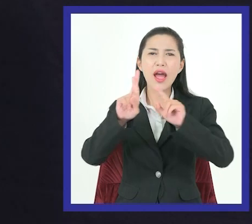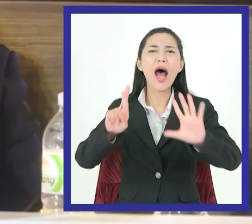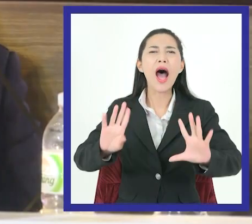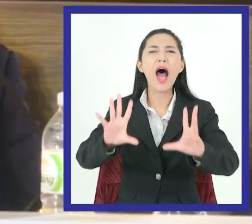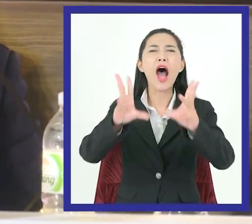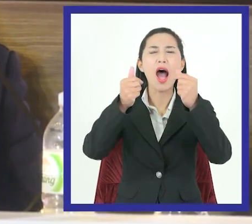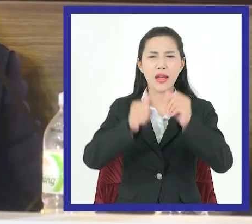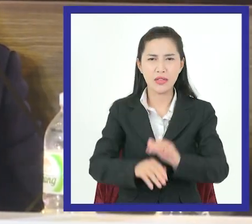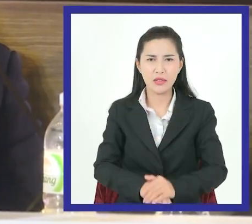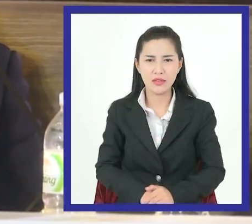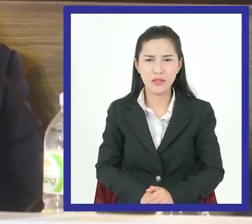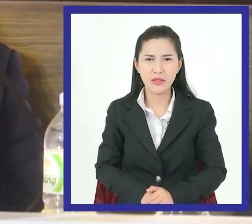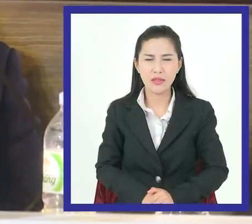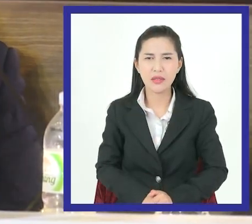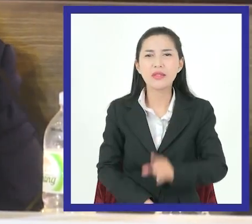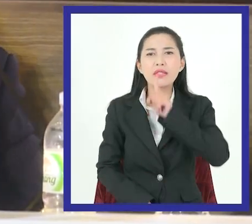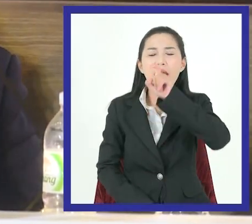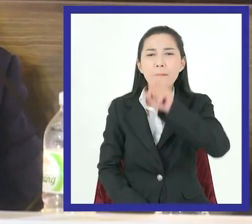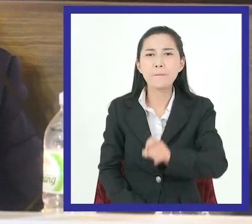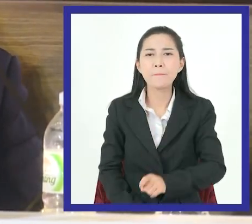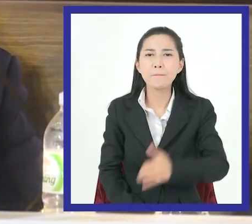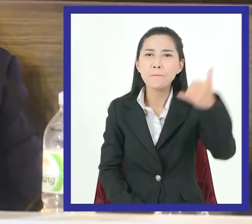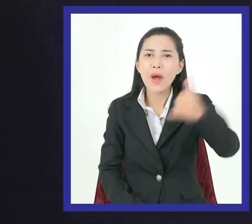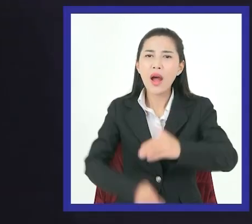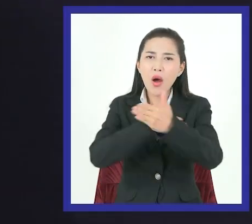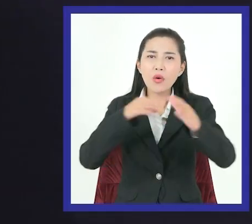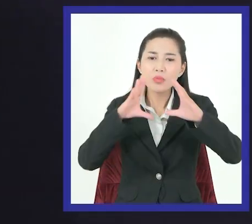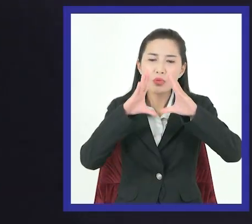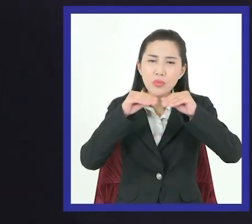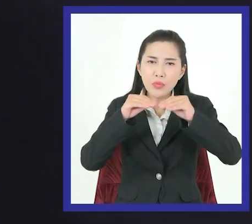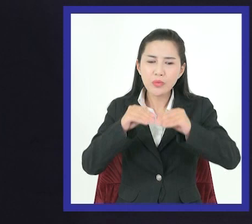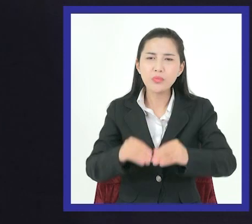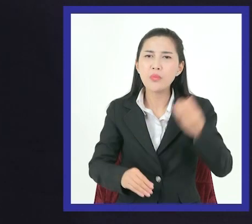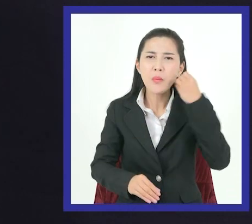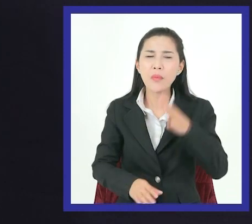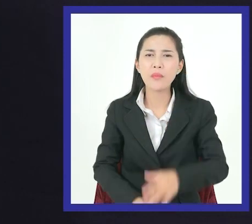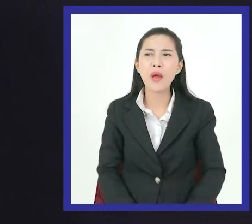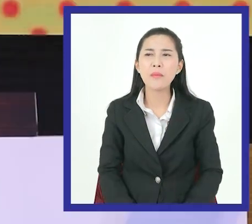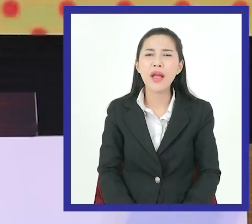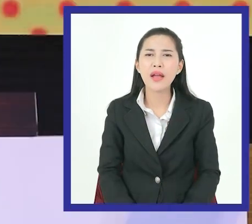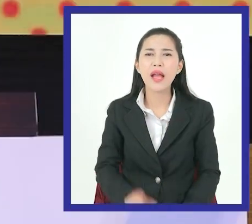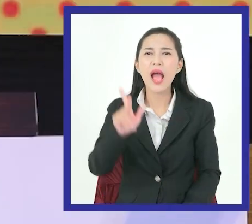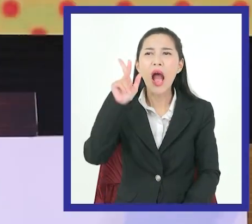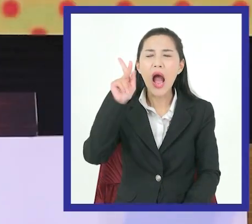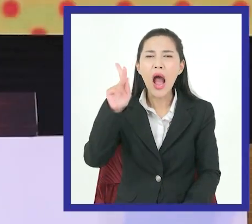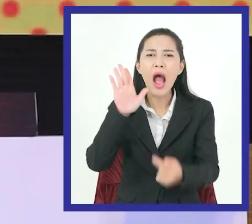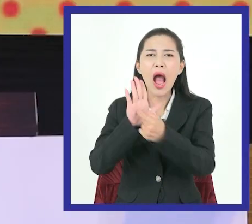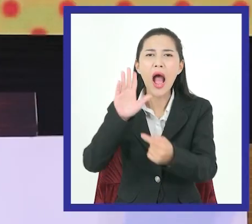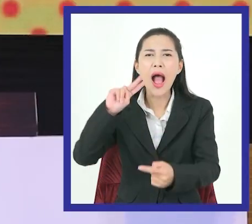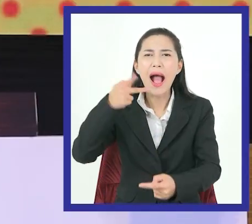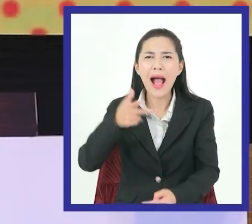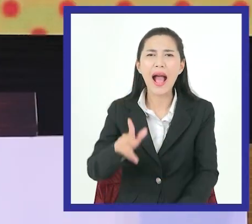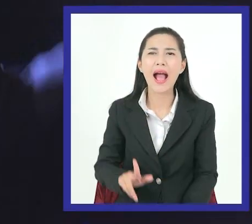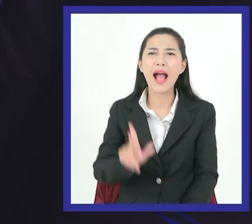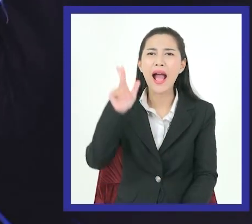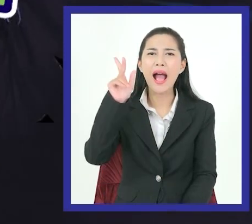แล้วบางทีว่าบางทีถามบอกว่ามาในห้องประชุมสภานี่บ่อยบ่อยไม่บ่อยหรอกมาเป็นค้างคาว